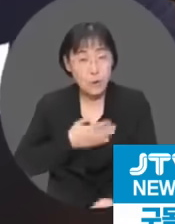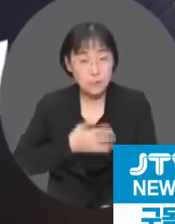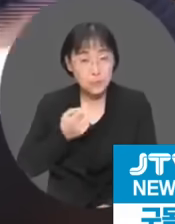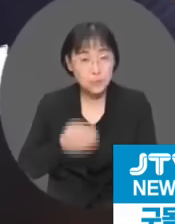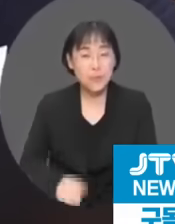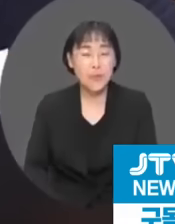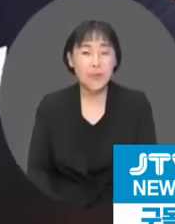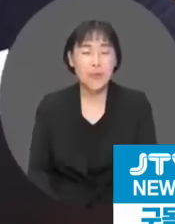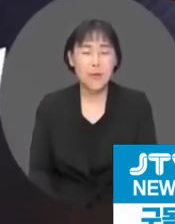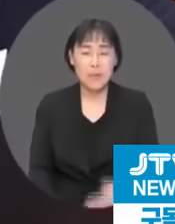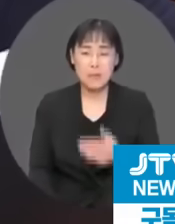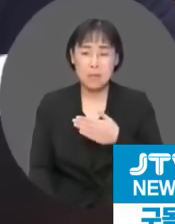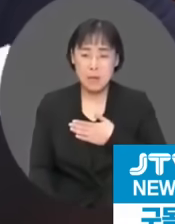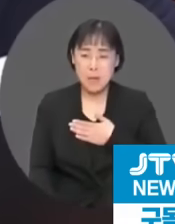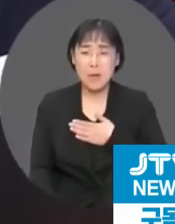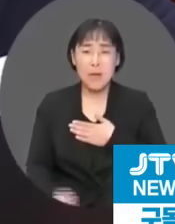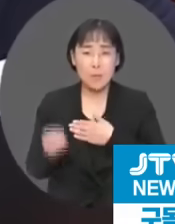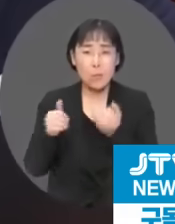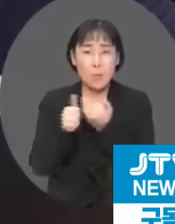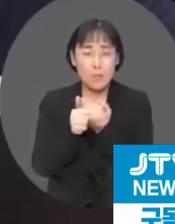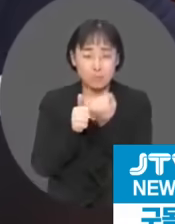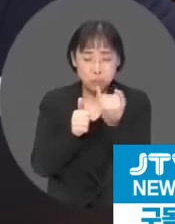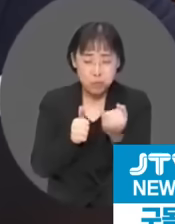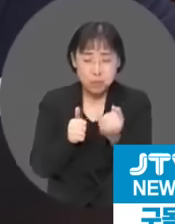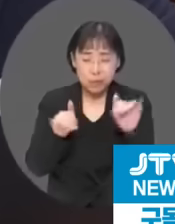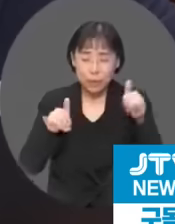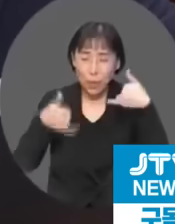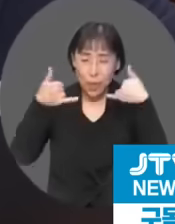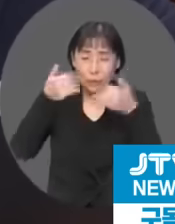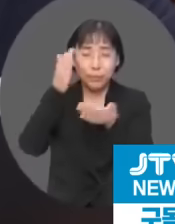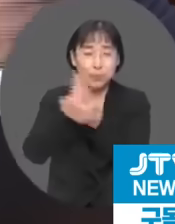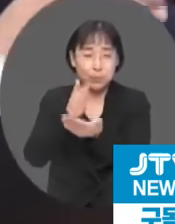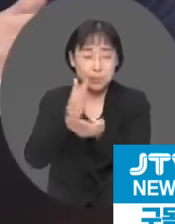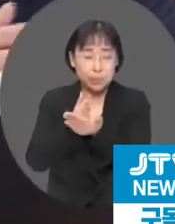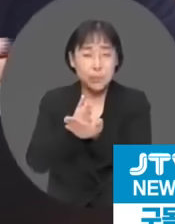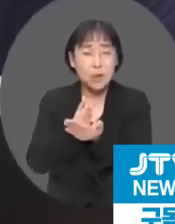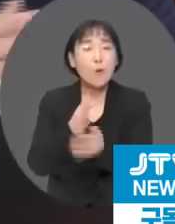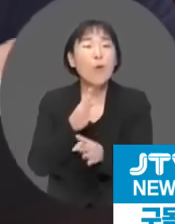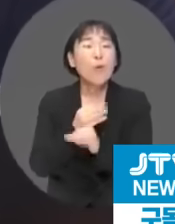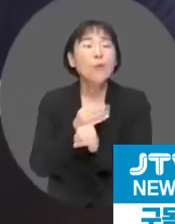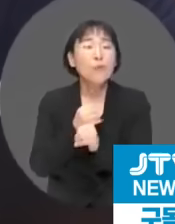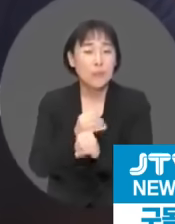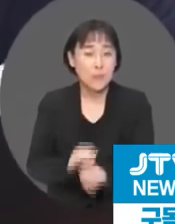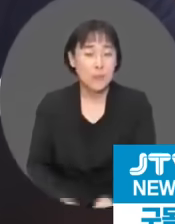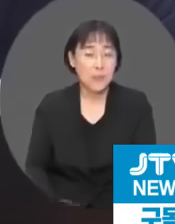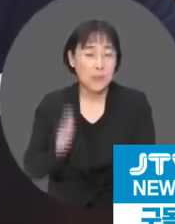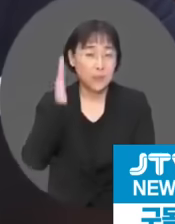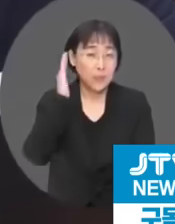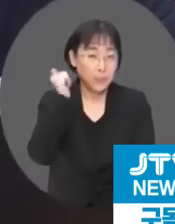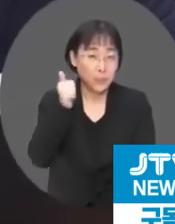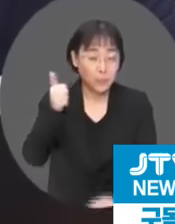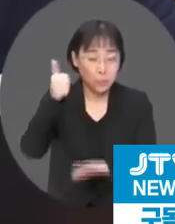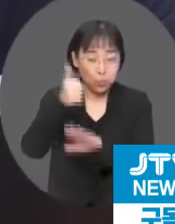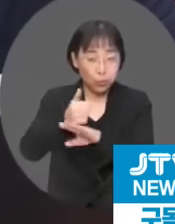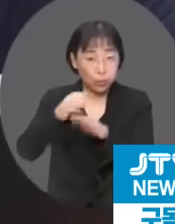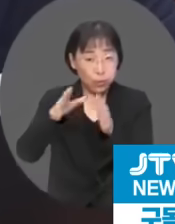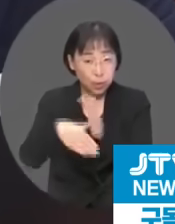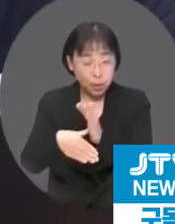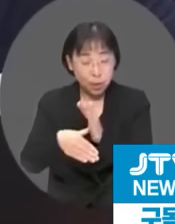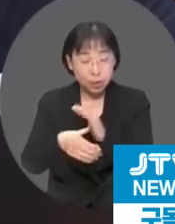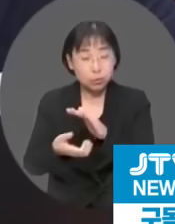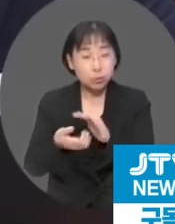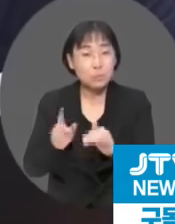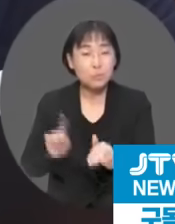전화하지 마라고 단 단호하게 잘라 내셨다 하셨잖아요 그때가 그러면 당선인 시절이었으니까 대통령 시절 경선